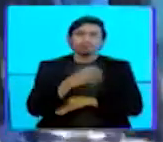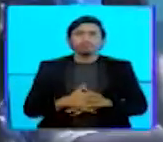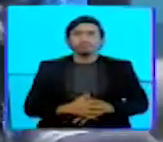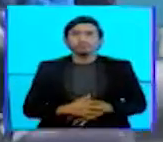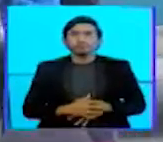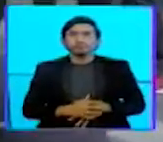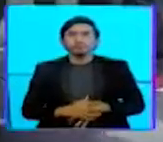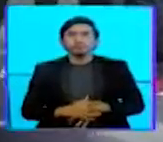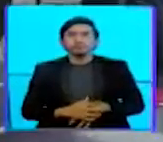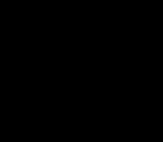hai hai